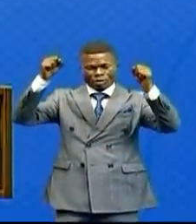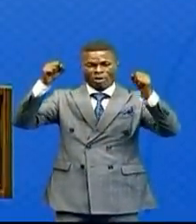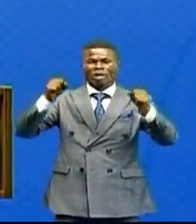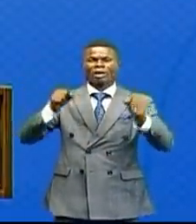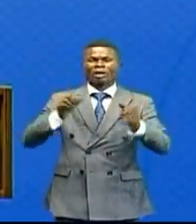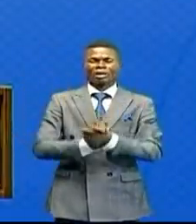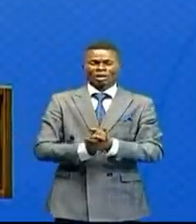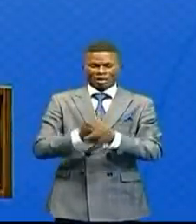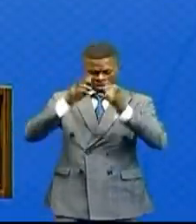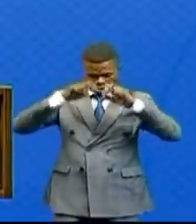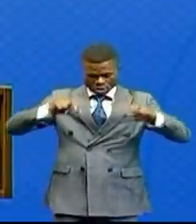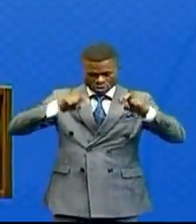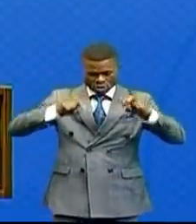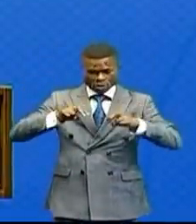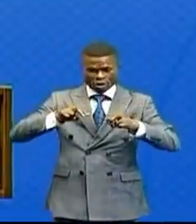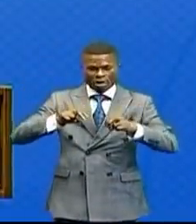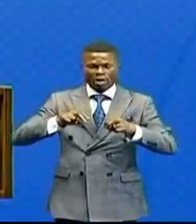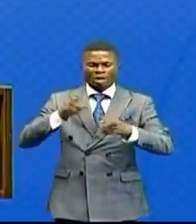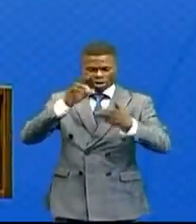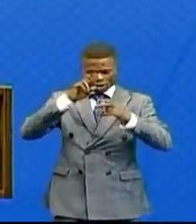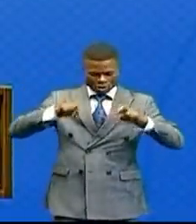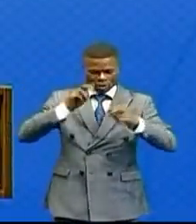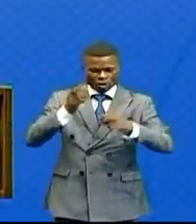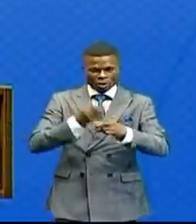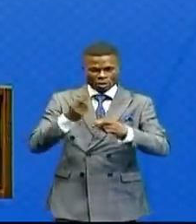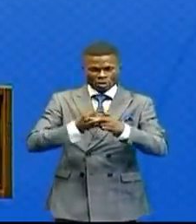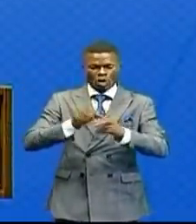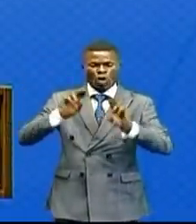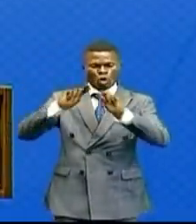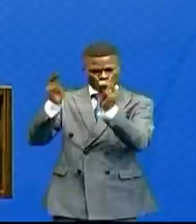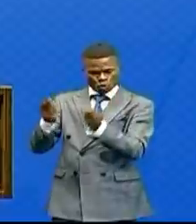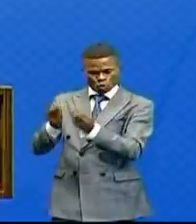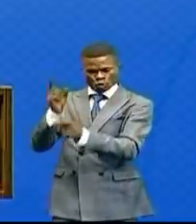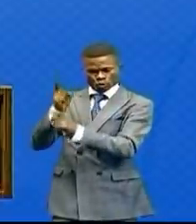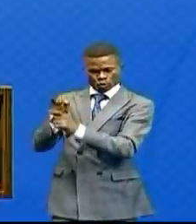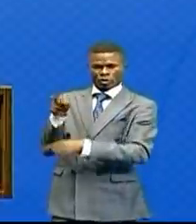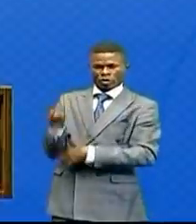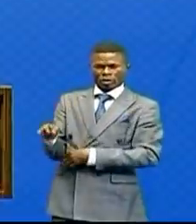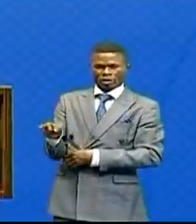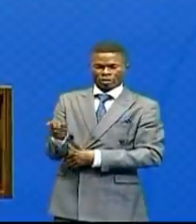moyennant enrichissement et toilettage par une commission ad hoc.